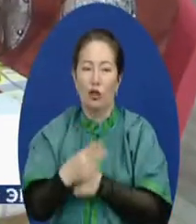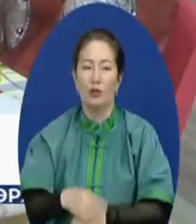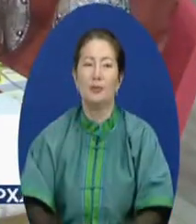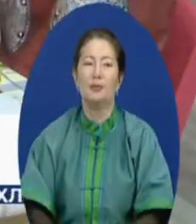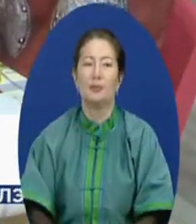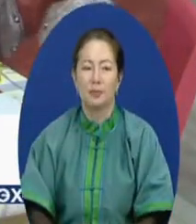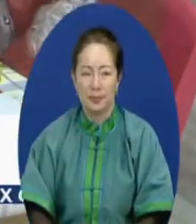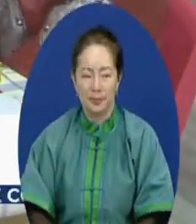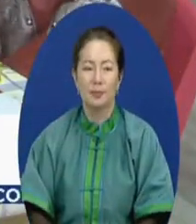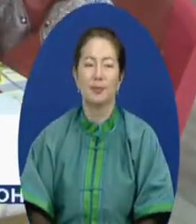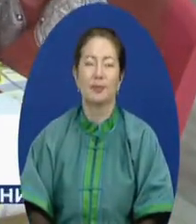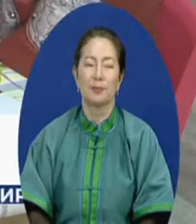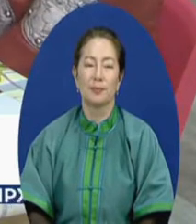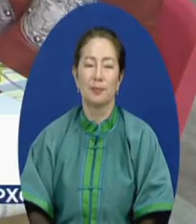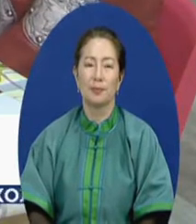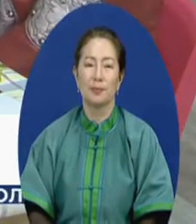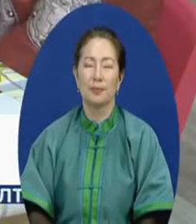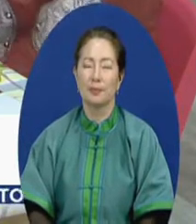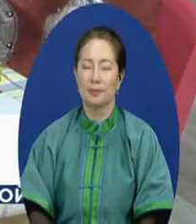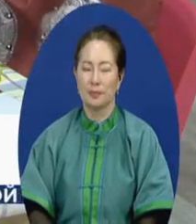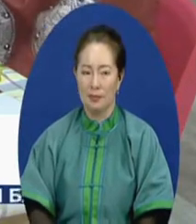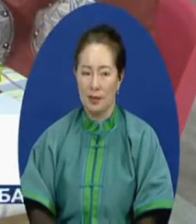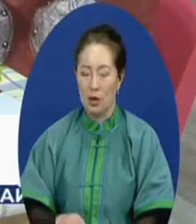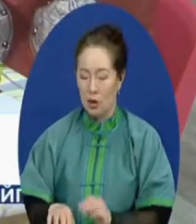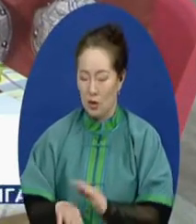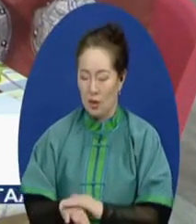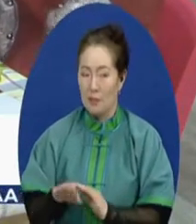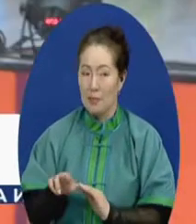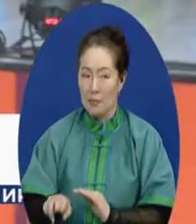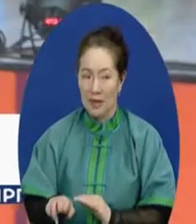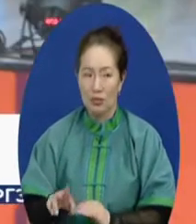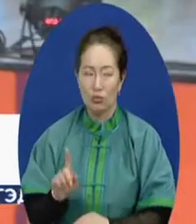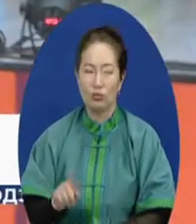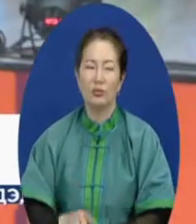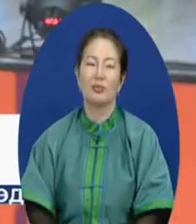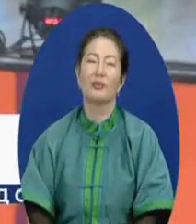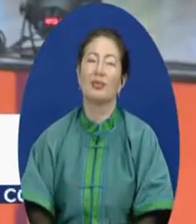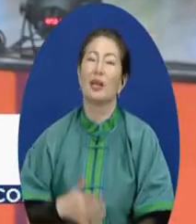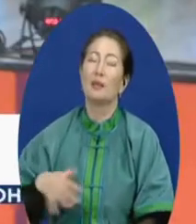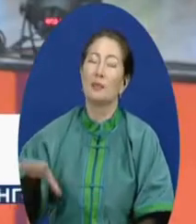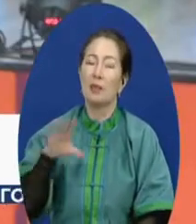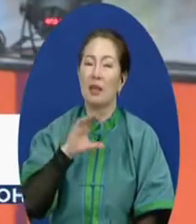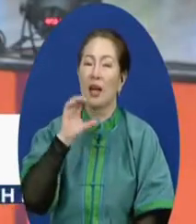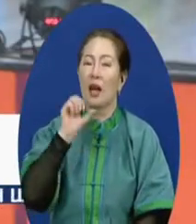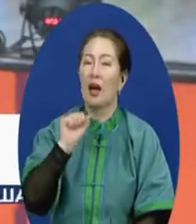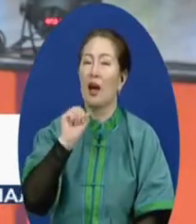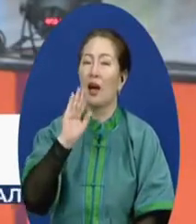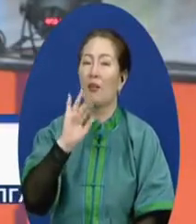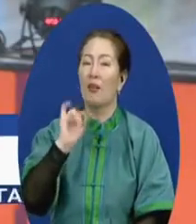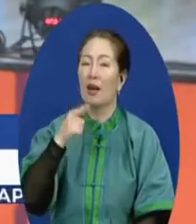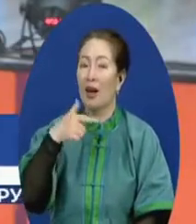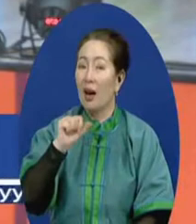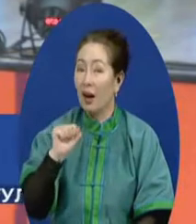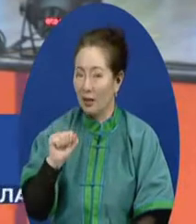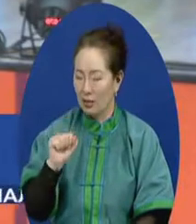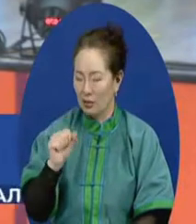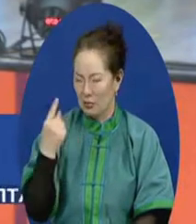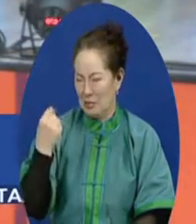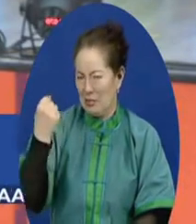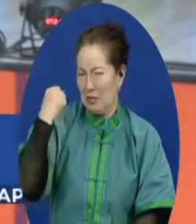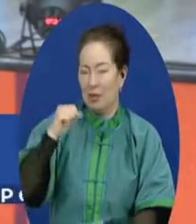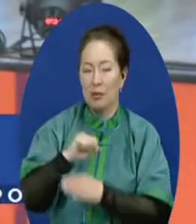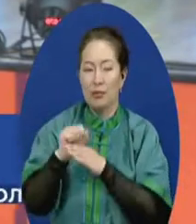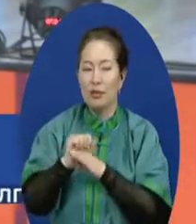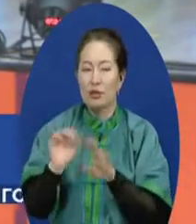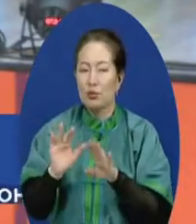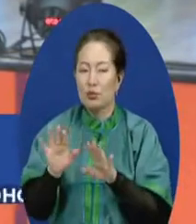ялэгдсэн. За барьснаа нүш үү, заа барьснаа нүдгийн заа. Бид нар авраг бэлтгэхгүй энэ хүүхдүүдийг